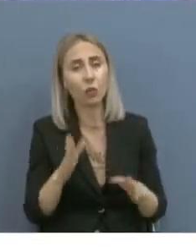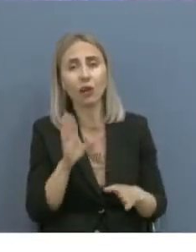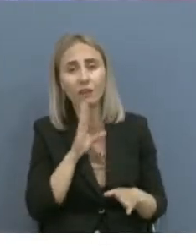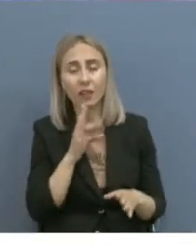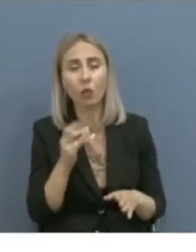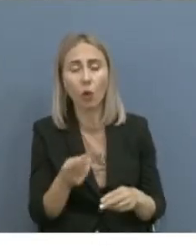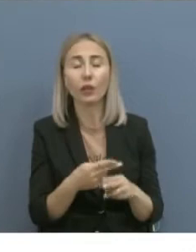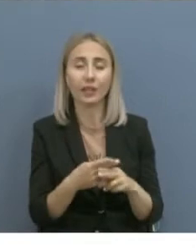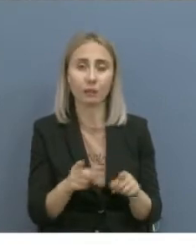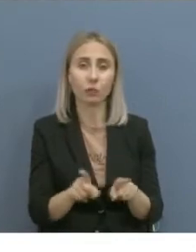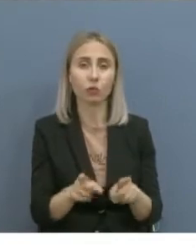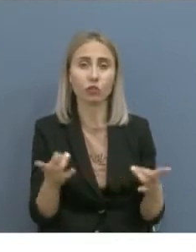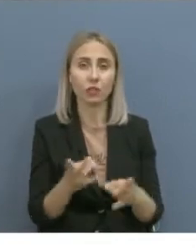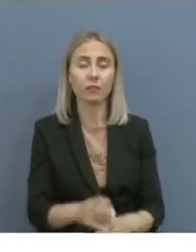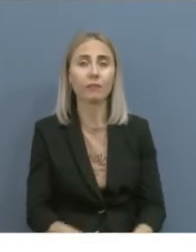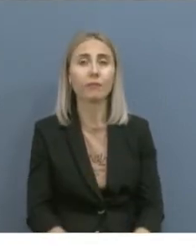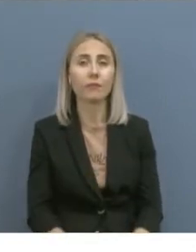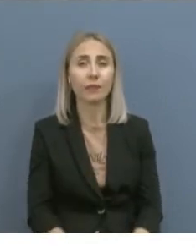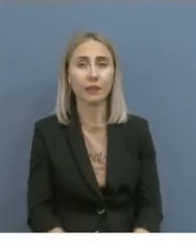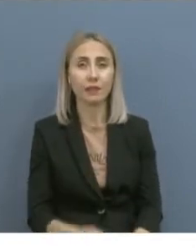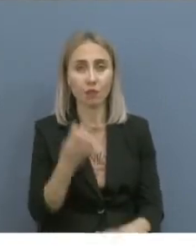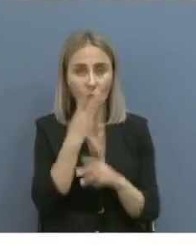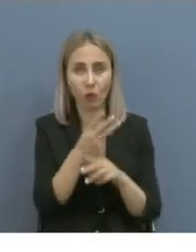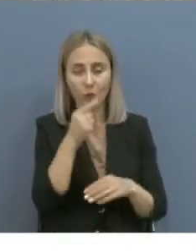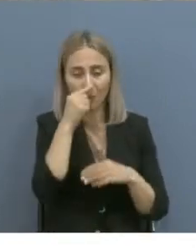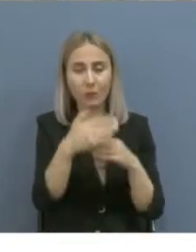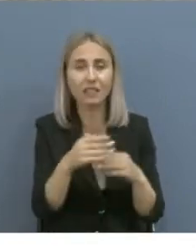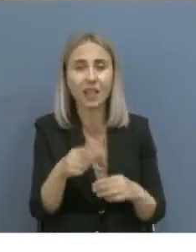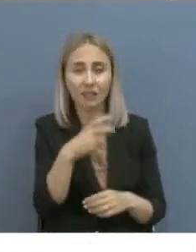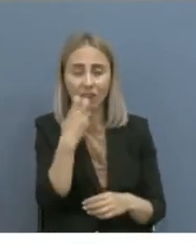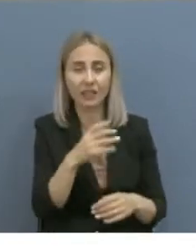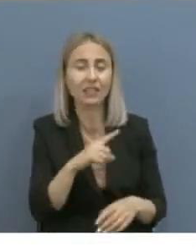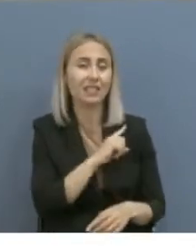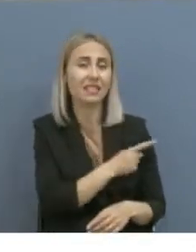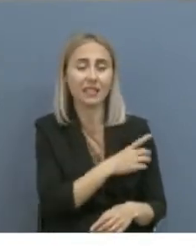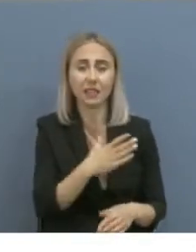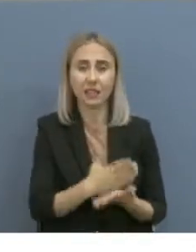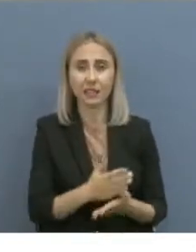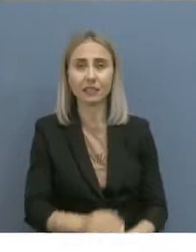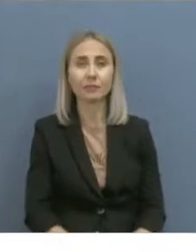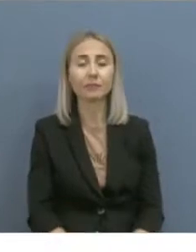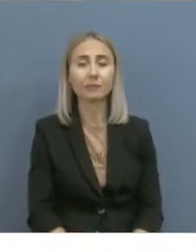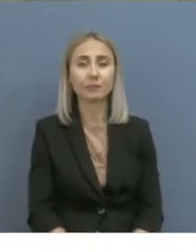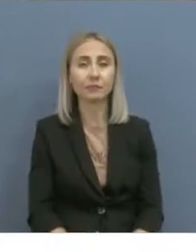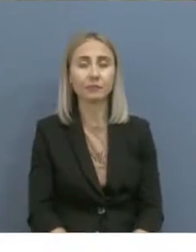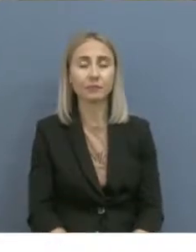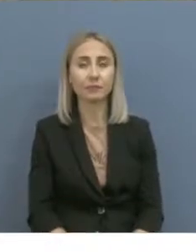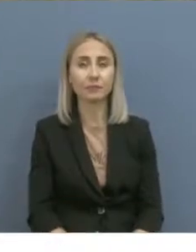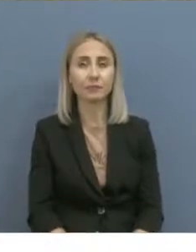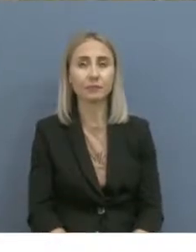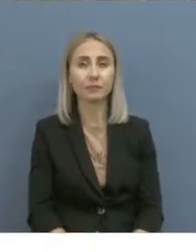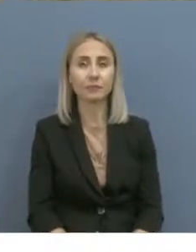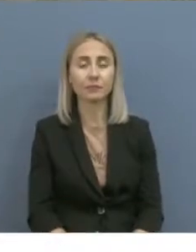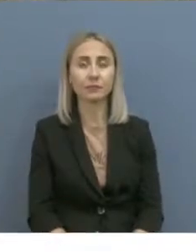жүргізсе игі. Себебі түсірілім барысында мүңкіген сасық иістен көлдің маңына да жолай алмадық. Айгүл Бекетқызы, Павел Соловьев, Бауыржан